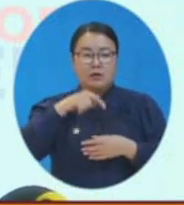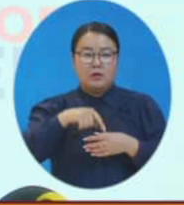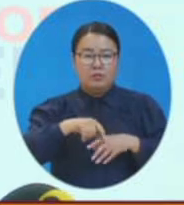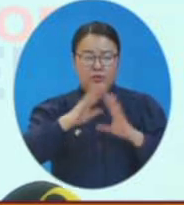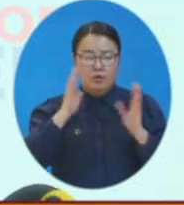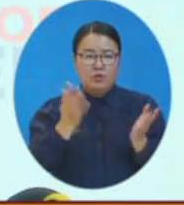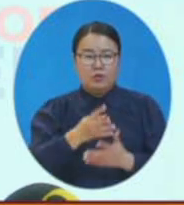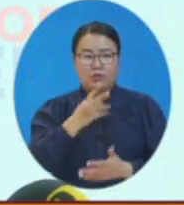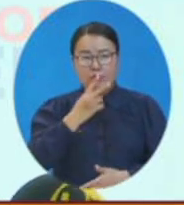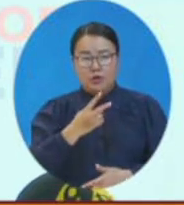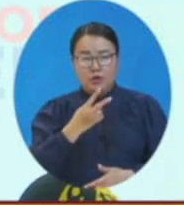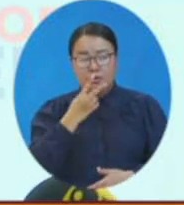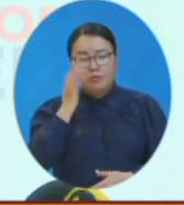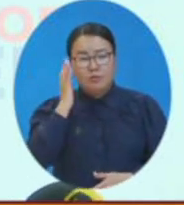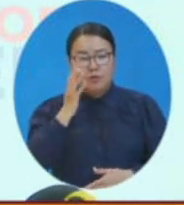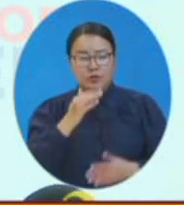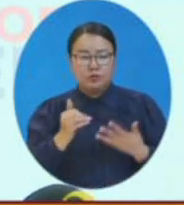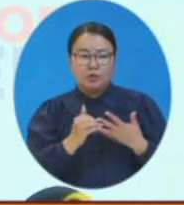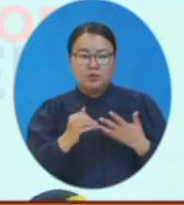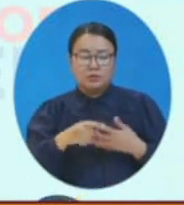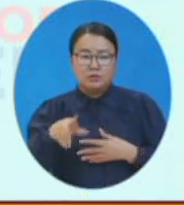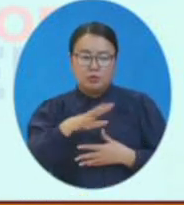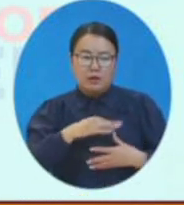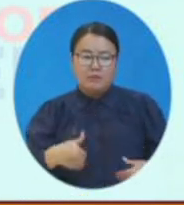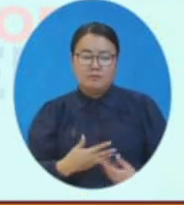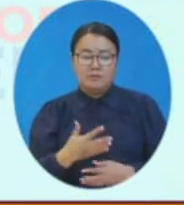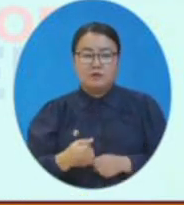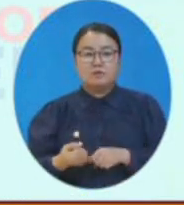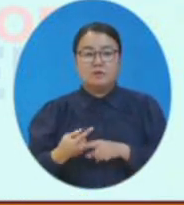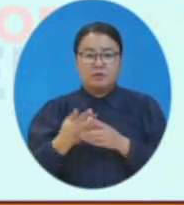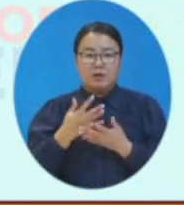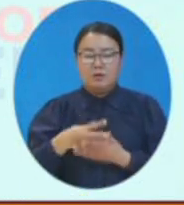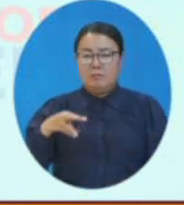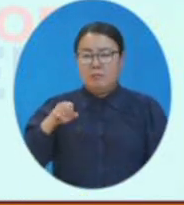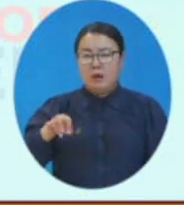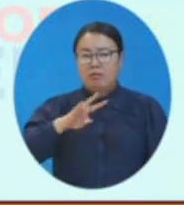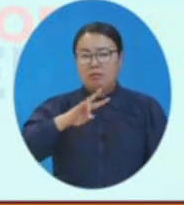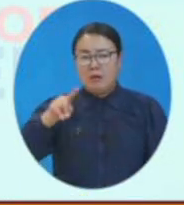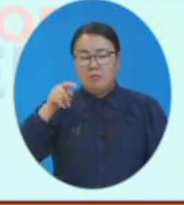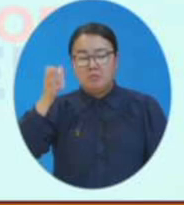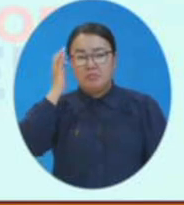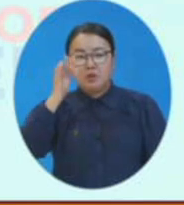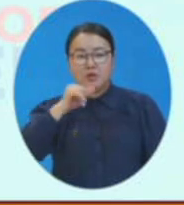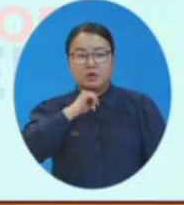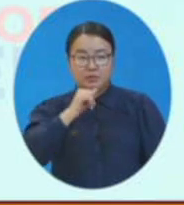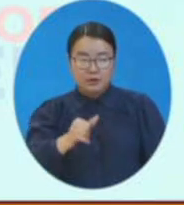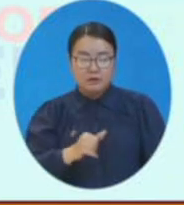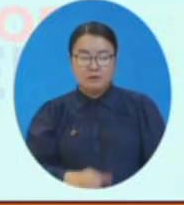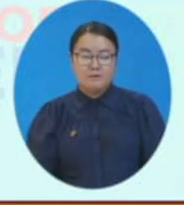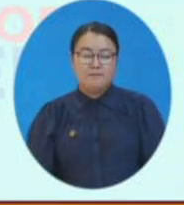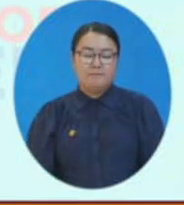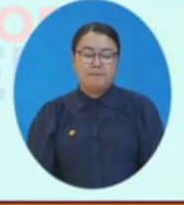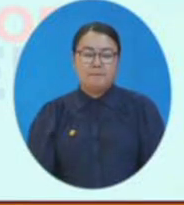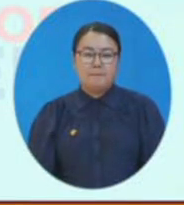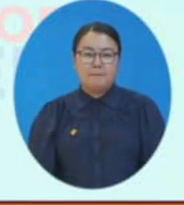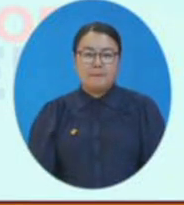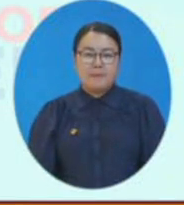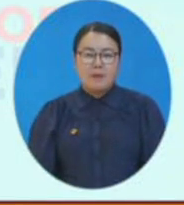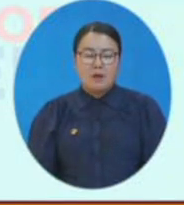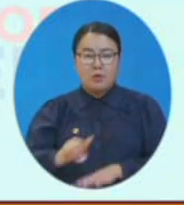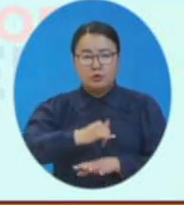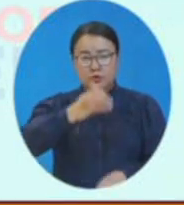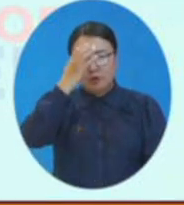өөрөө дундаж давхархын төлөв. Тэгвэл энэ өөр Монгол ардын нам бодлого биш. Тийм учраас бид нэр аль ч улс төрийн